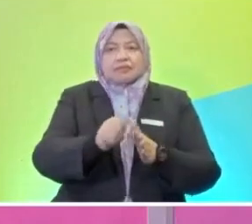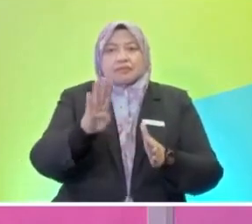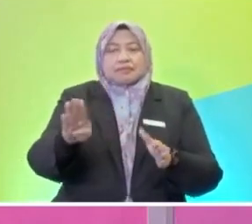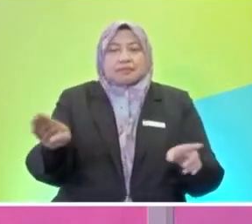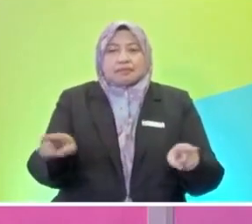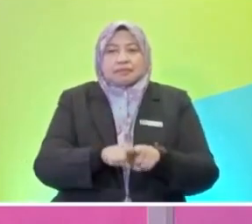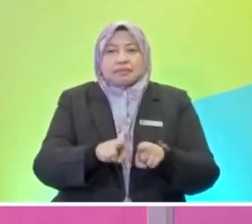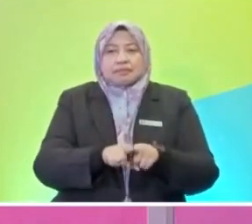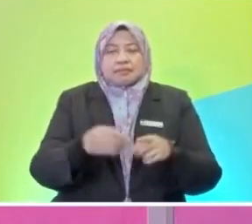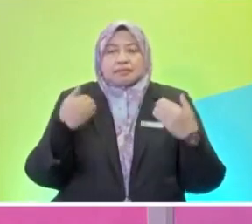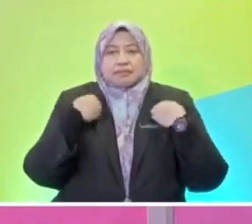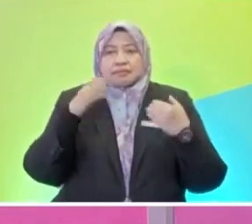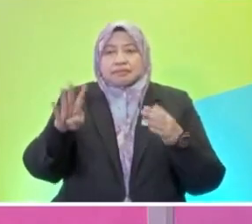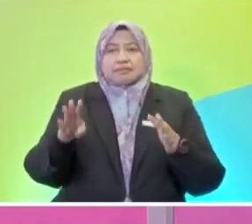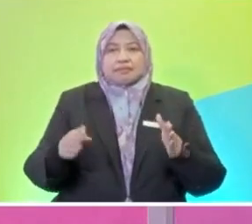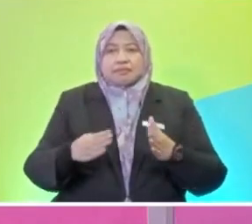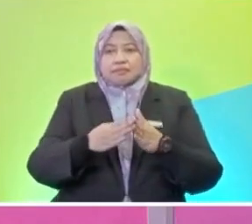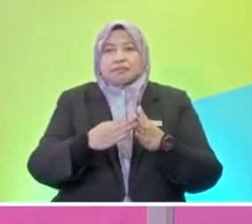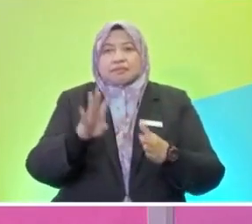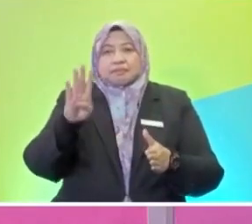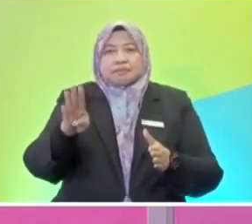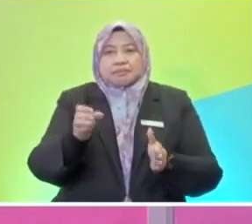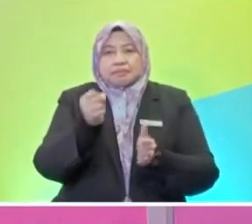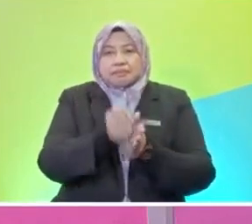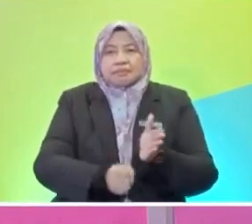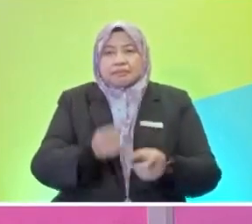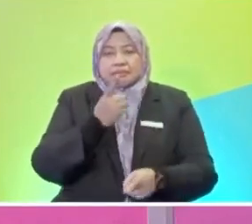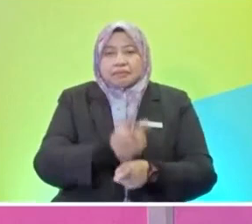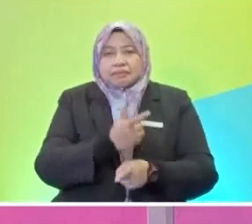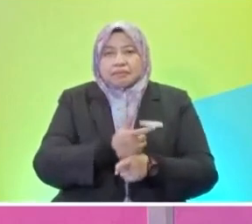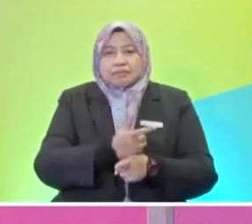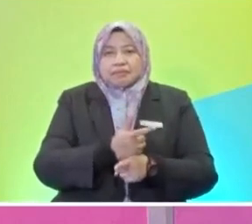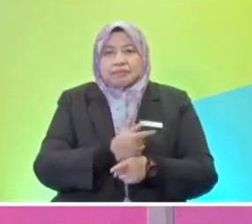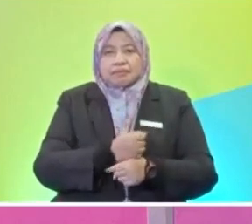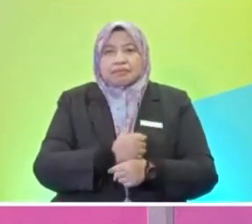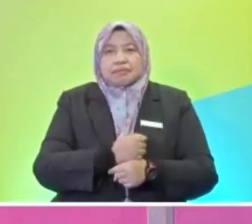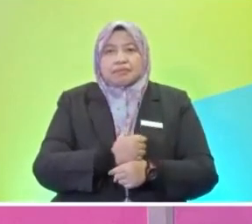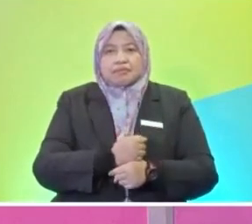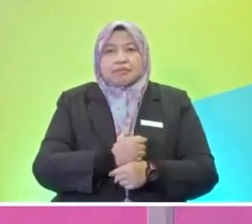tadi ada empat lucu empat sisi lurus